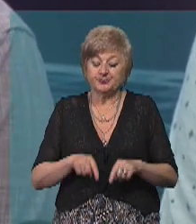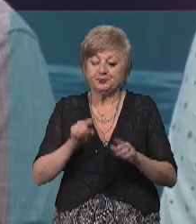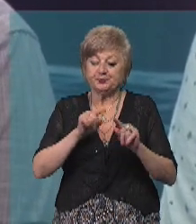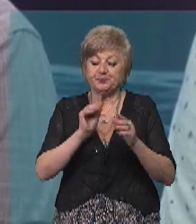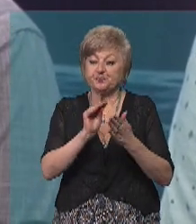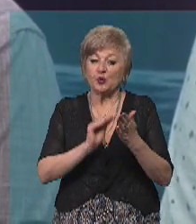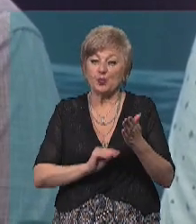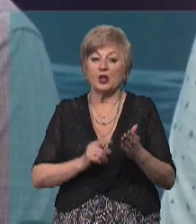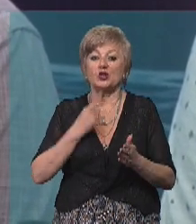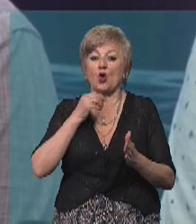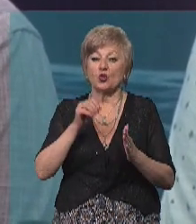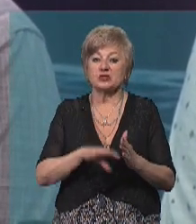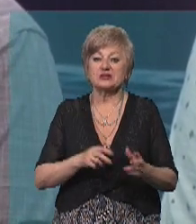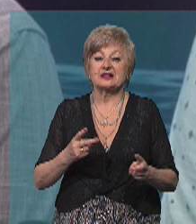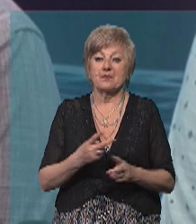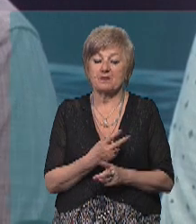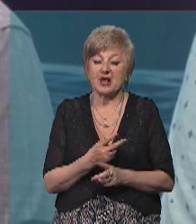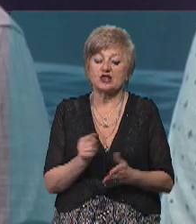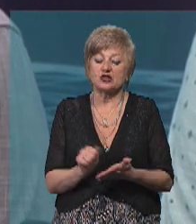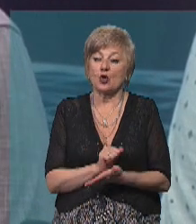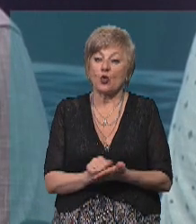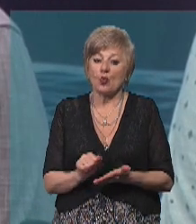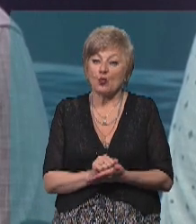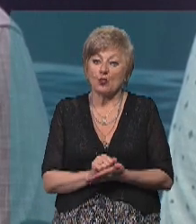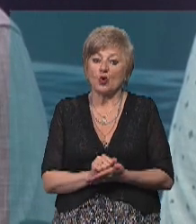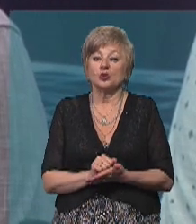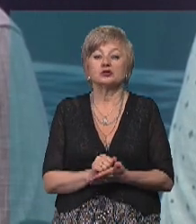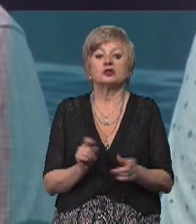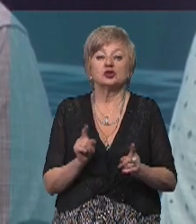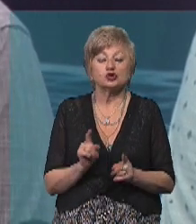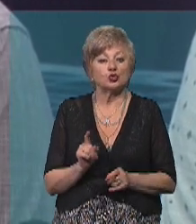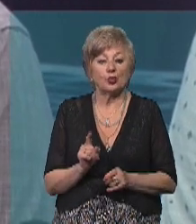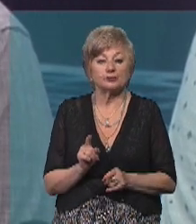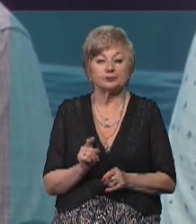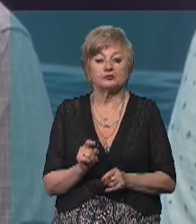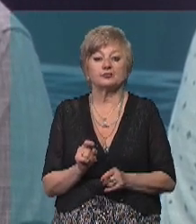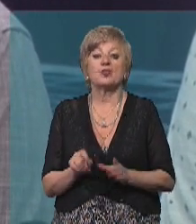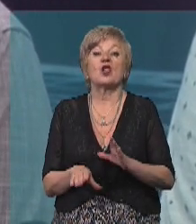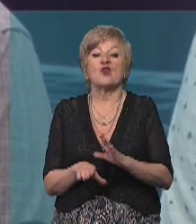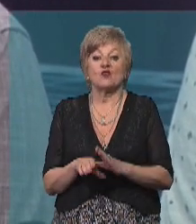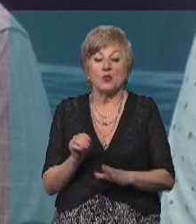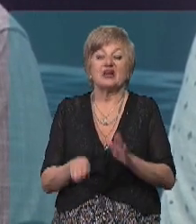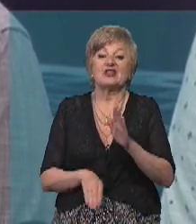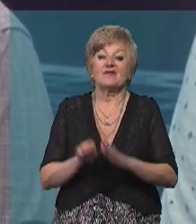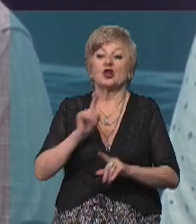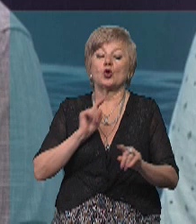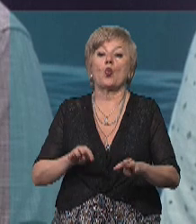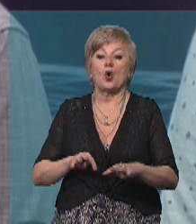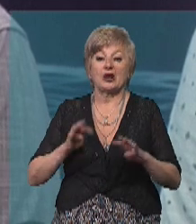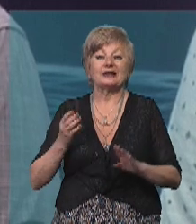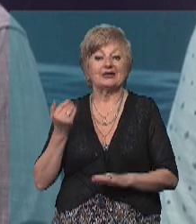як голосування без відповідних документів, то варто відмітити, що в рамках виборів до Верховної Ради, зокрема,